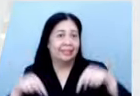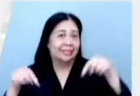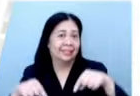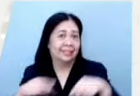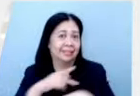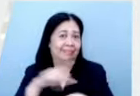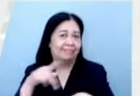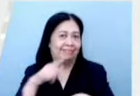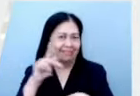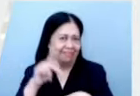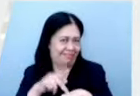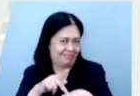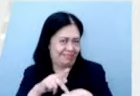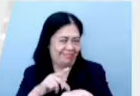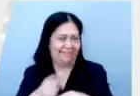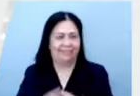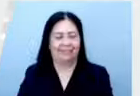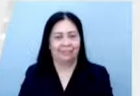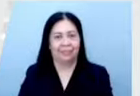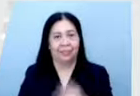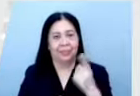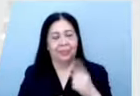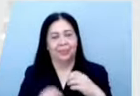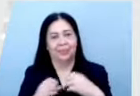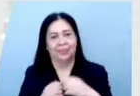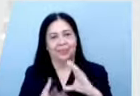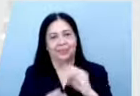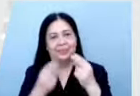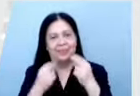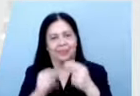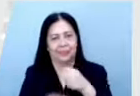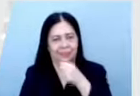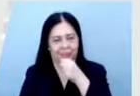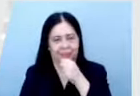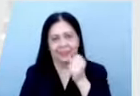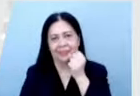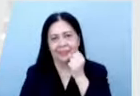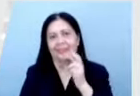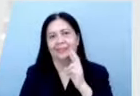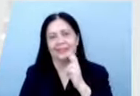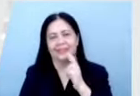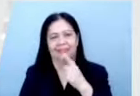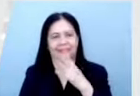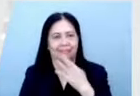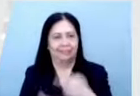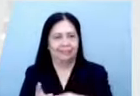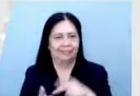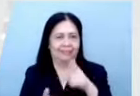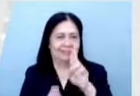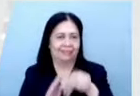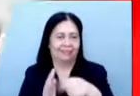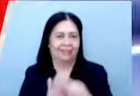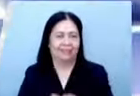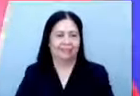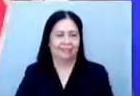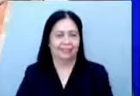Philippines. Para sa GMA Integrated News, Sanima Refran, Ikatutok, 24 oras.